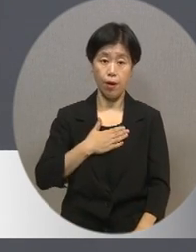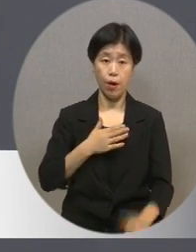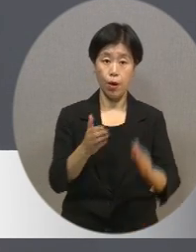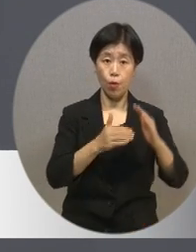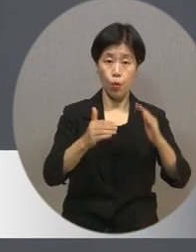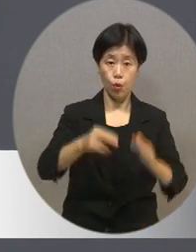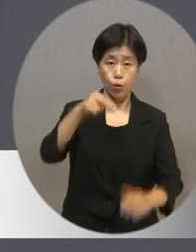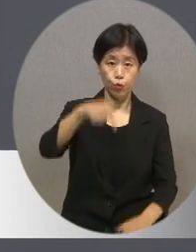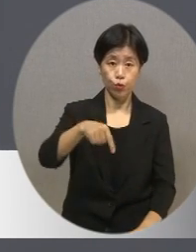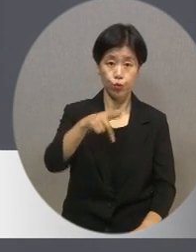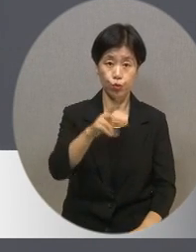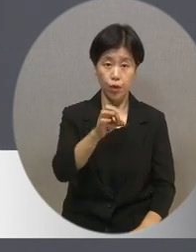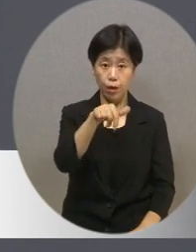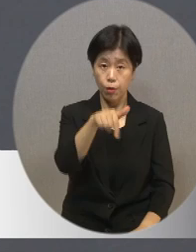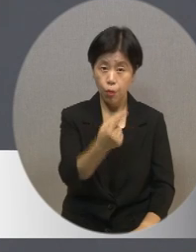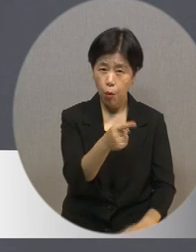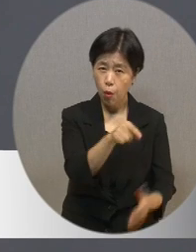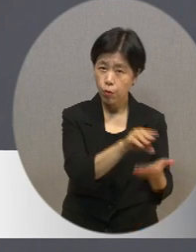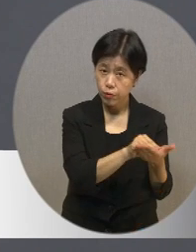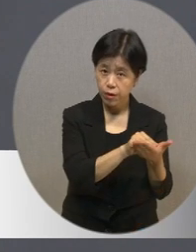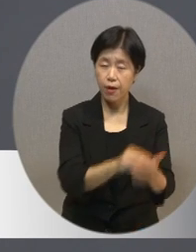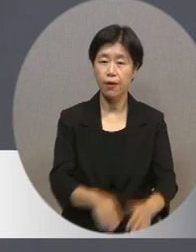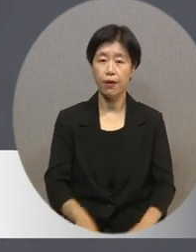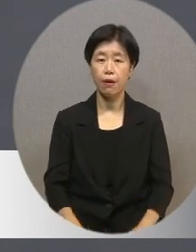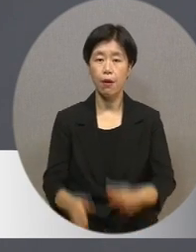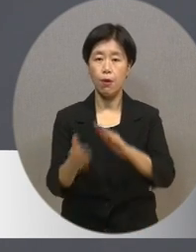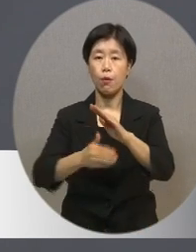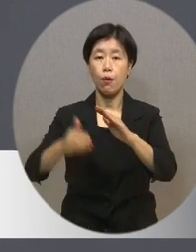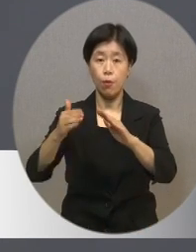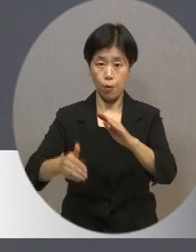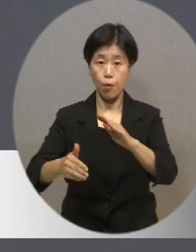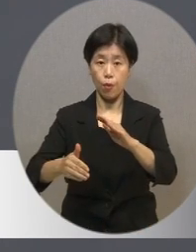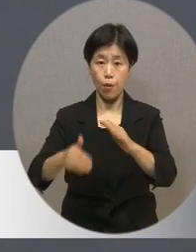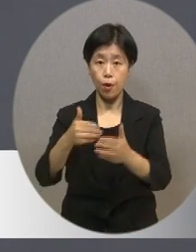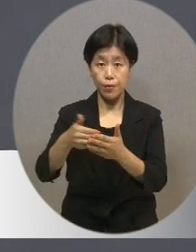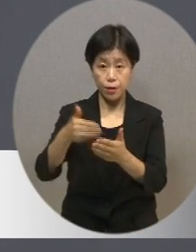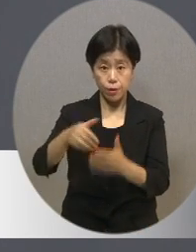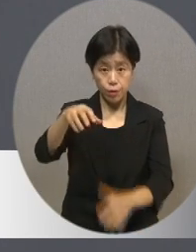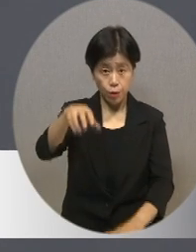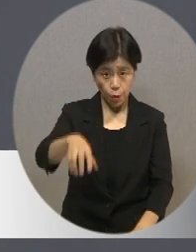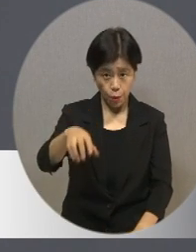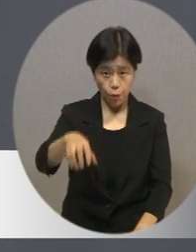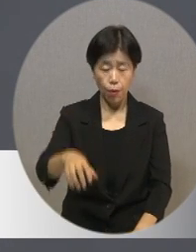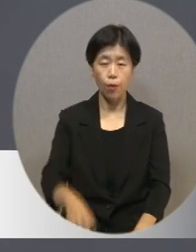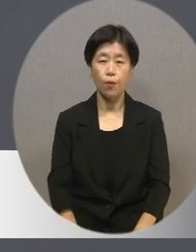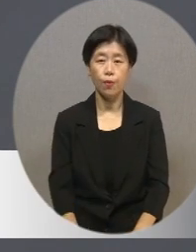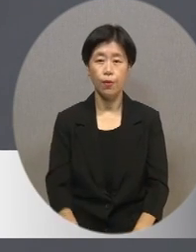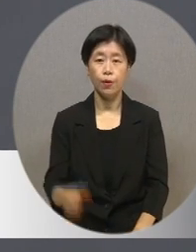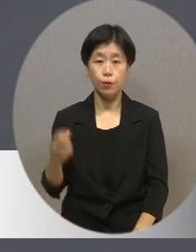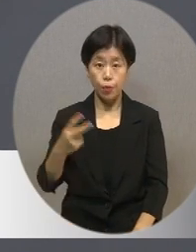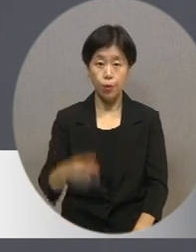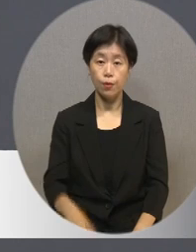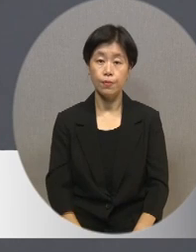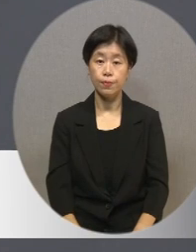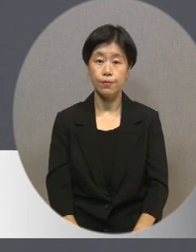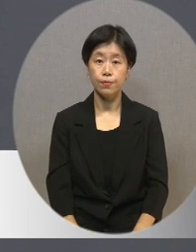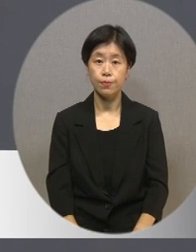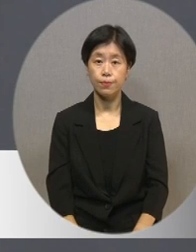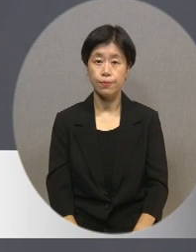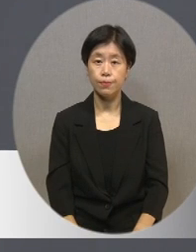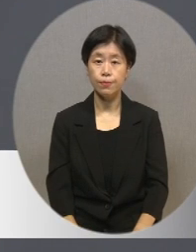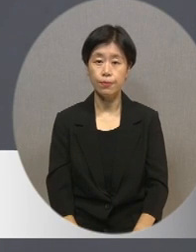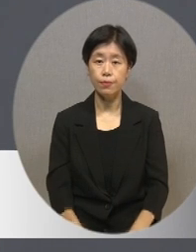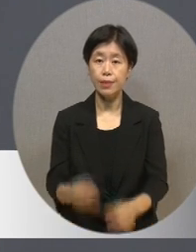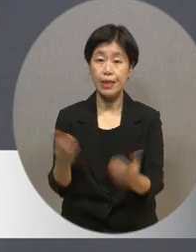그 공공수장고의 문제와 또그 공공스튜디오, 예.